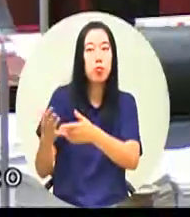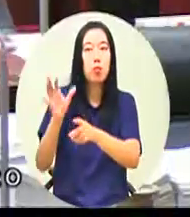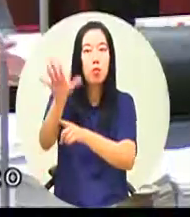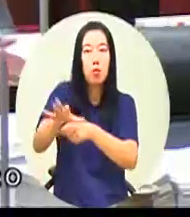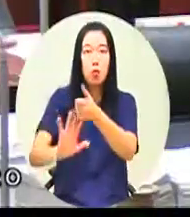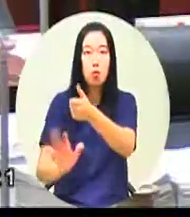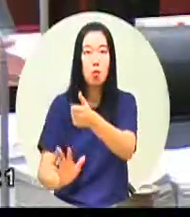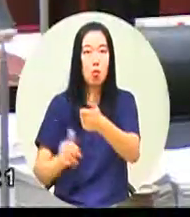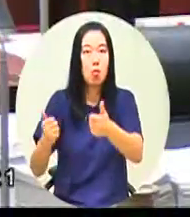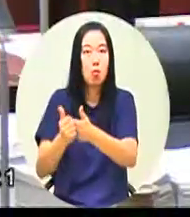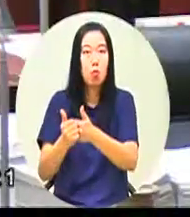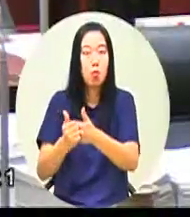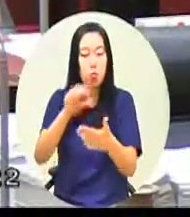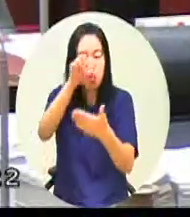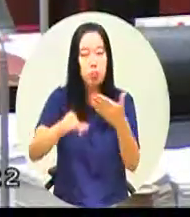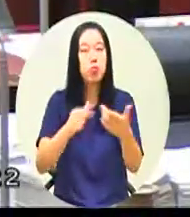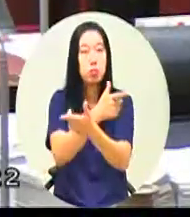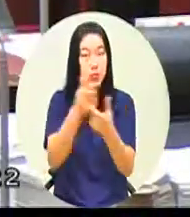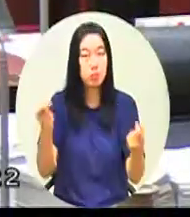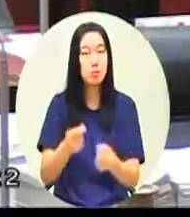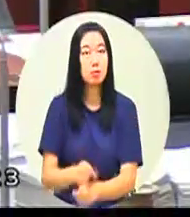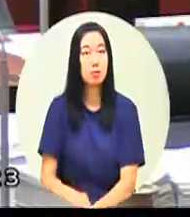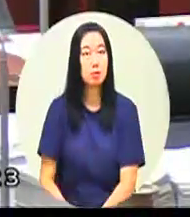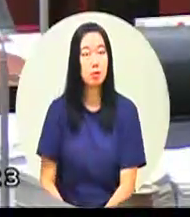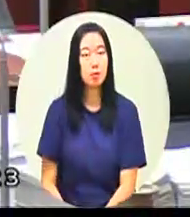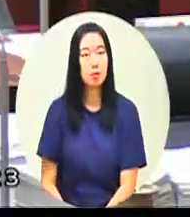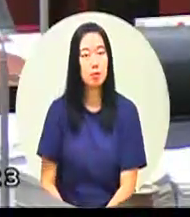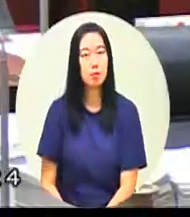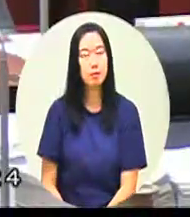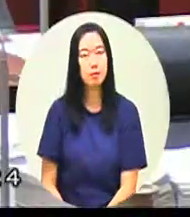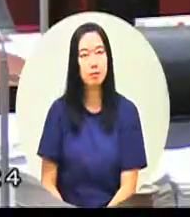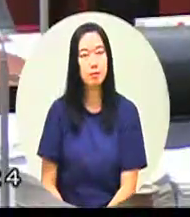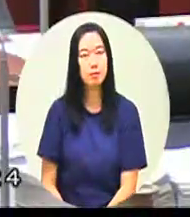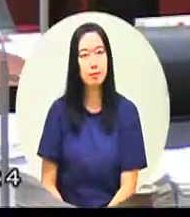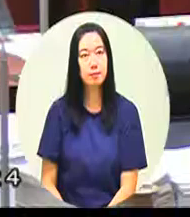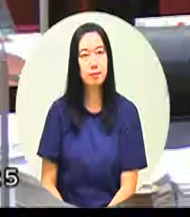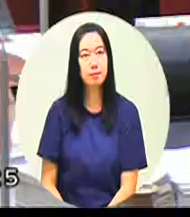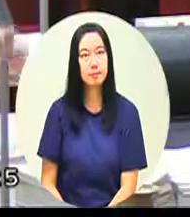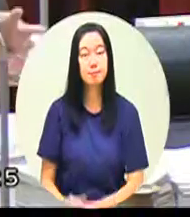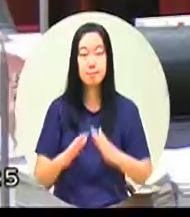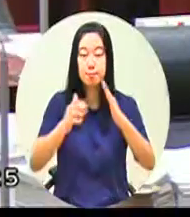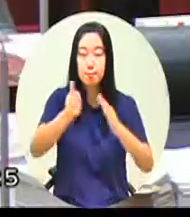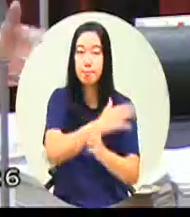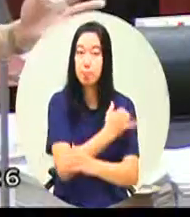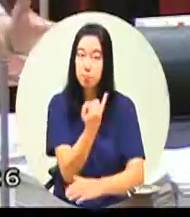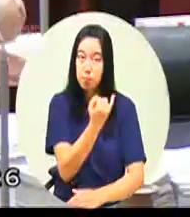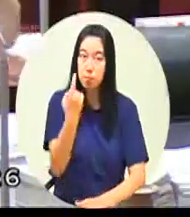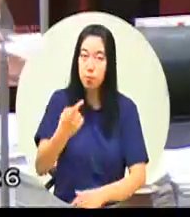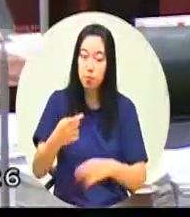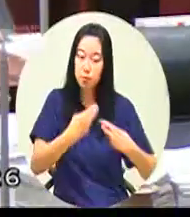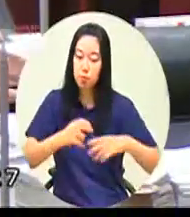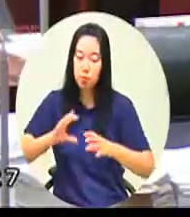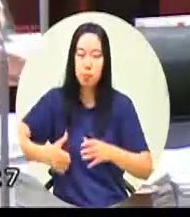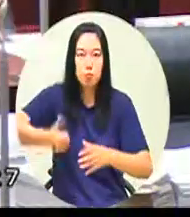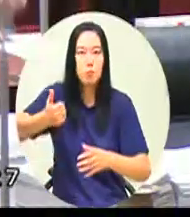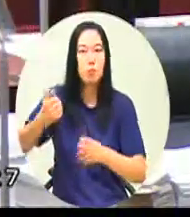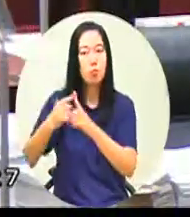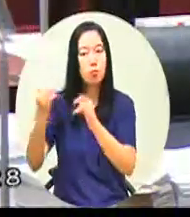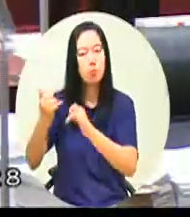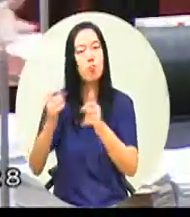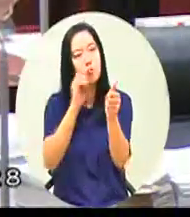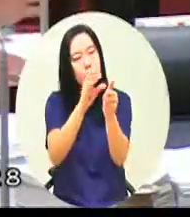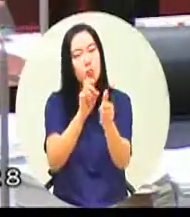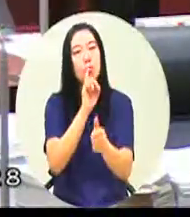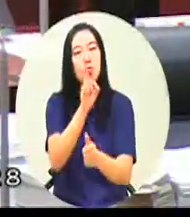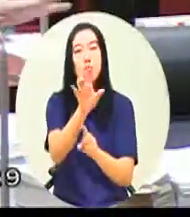的，哈、哦。不过呢，哈、哦，今天哈，前了几丢搞啊，还是中东啊，民众都一直在反映，能够向农委